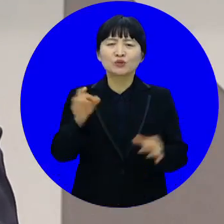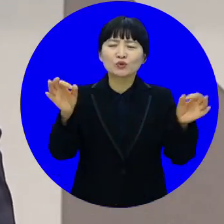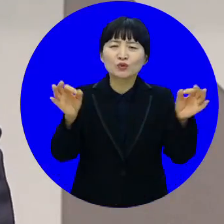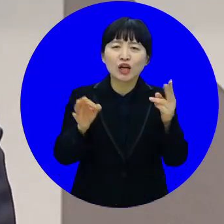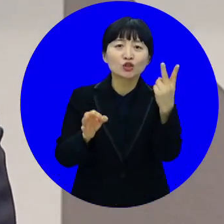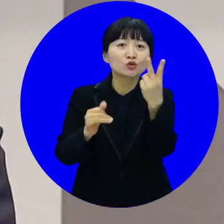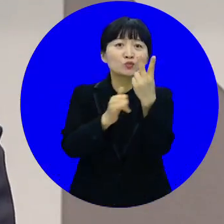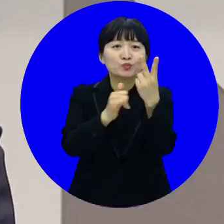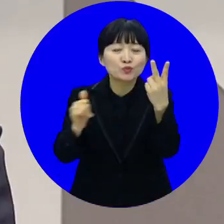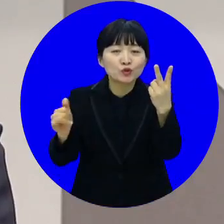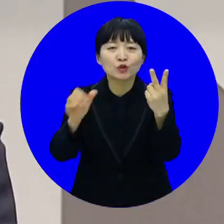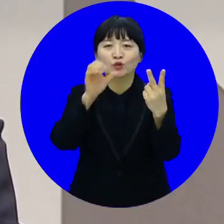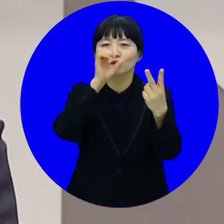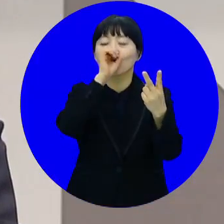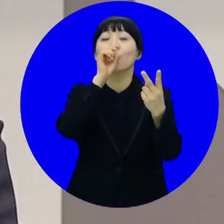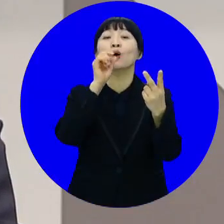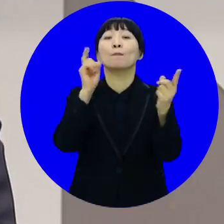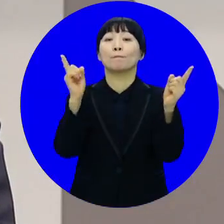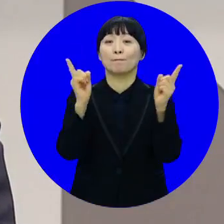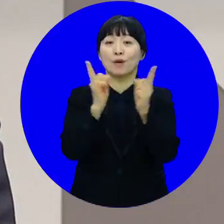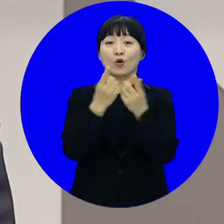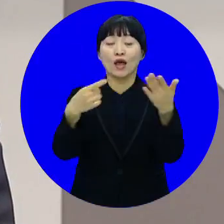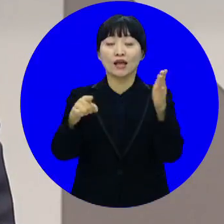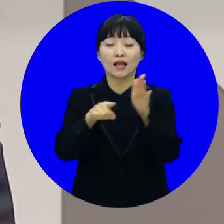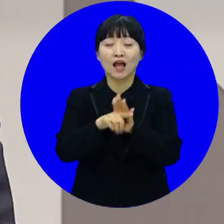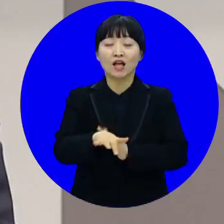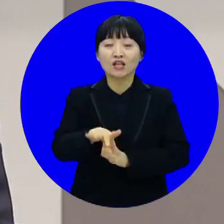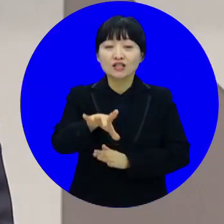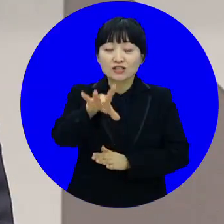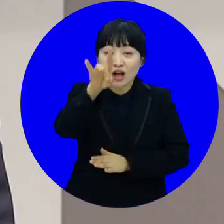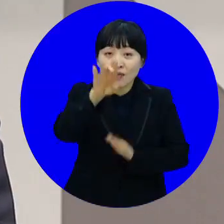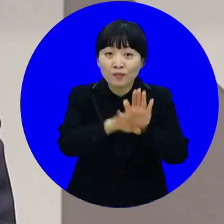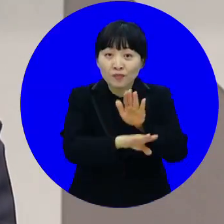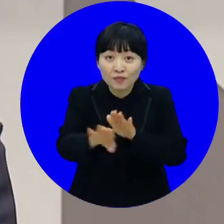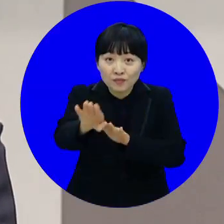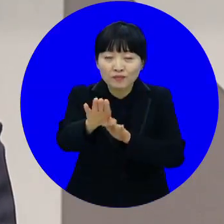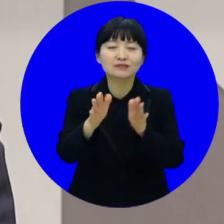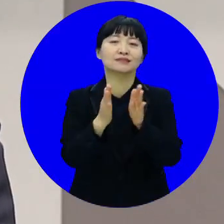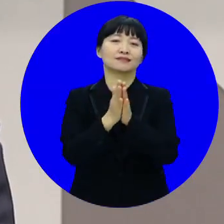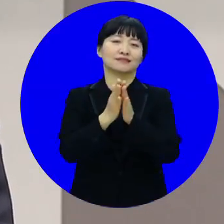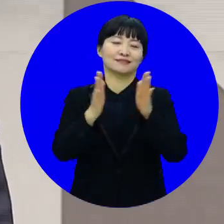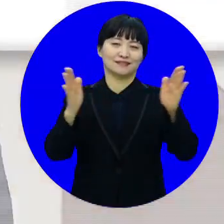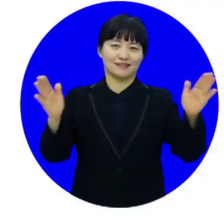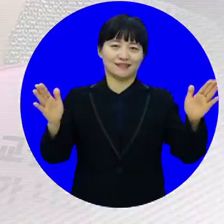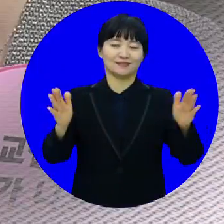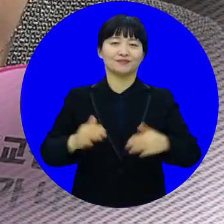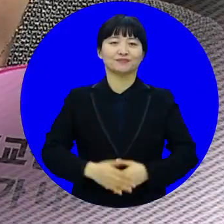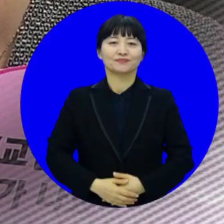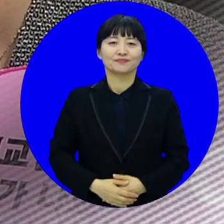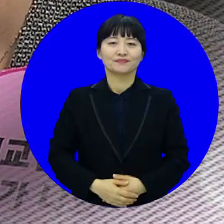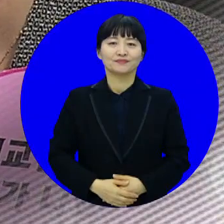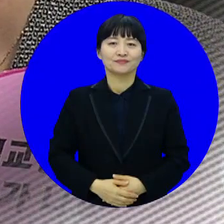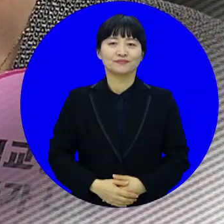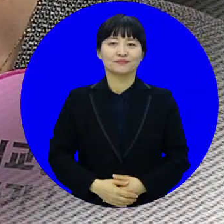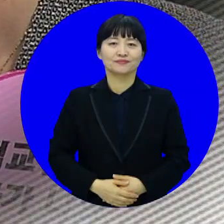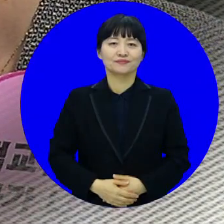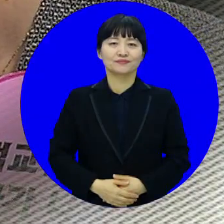보면 이 순간부터 두 분이서 어떤 좋은 면접 교섭을 위한 첫 발걸음을 떼신 것 같습니다.